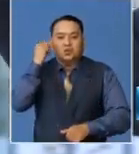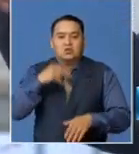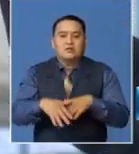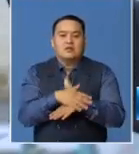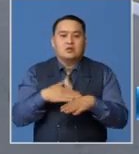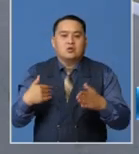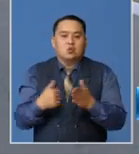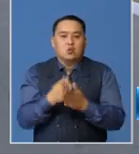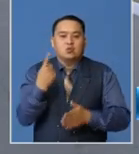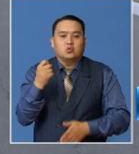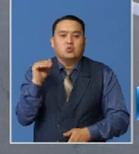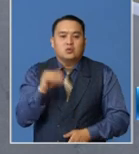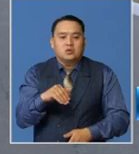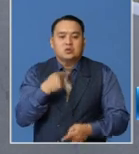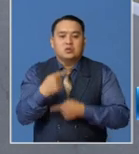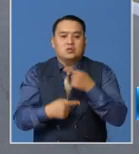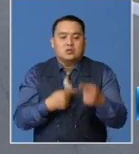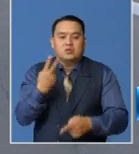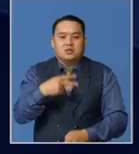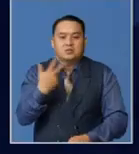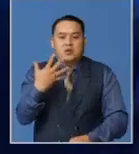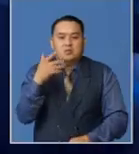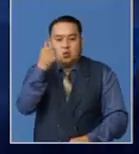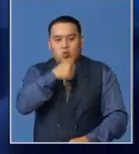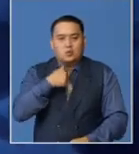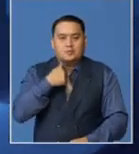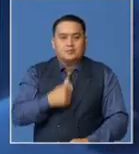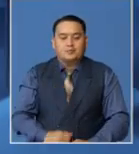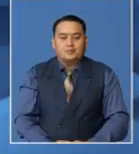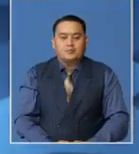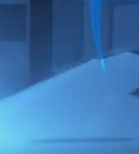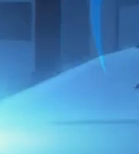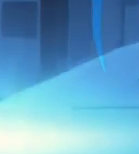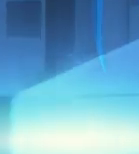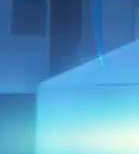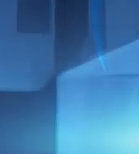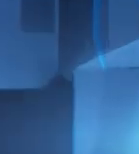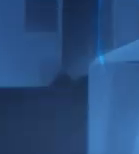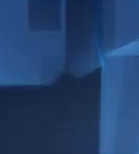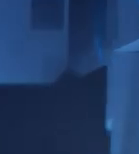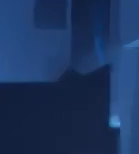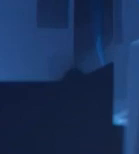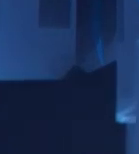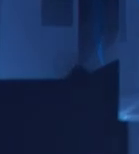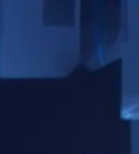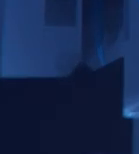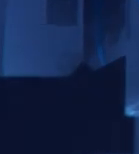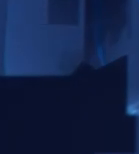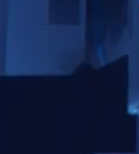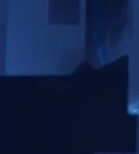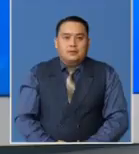до 100 тысяч человек вы же 2035 году до мира нет of нажал муканов телеканал же цуп